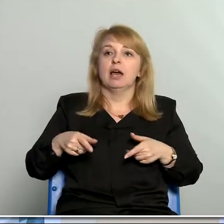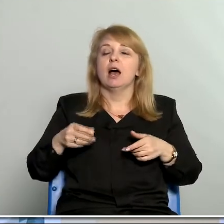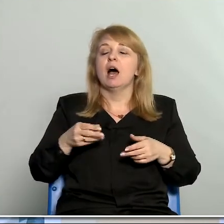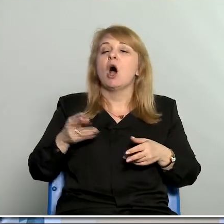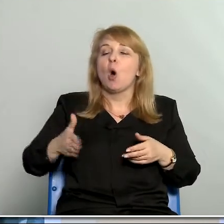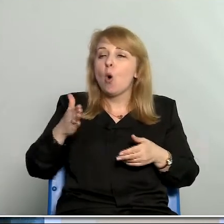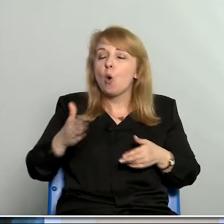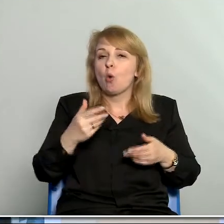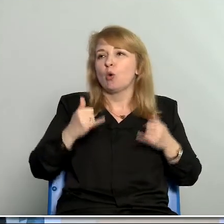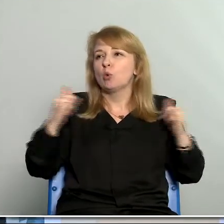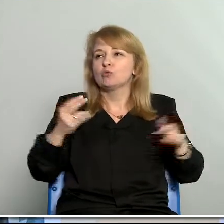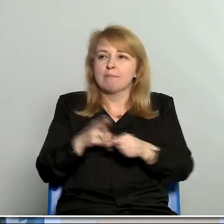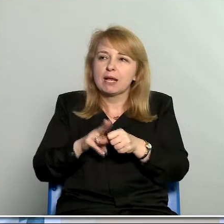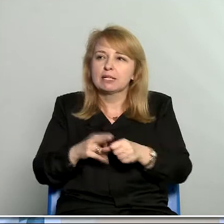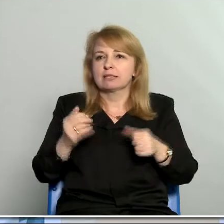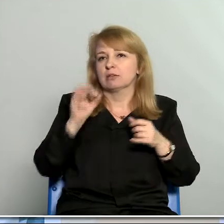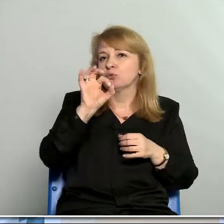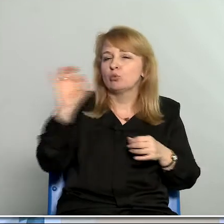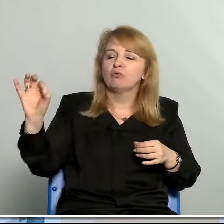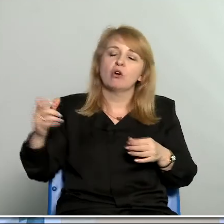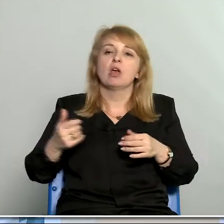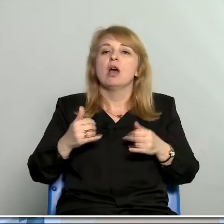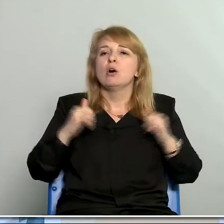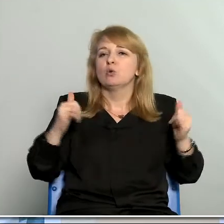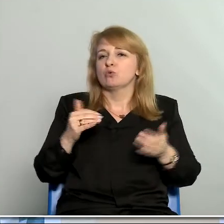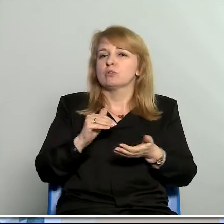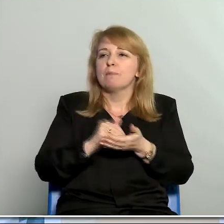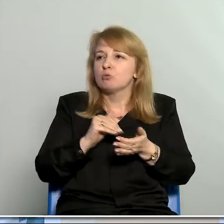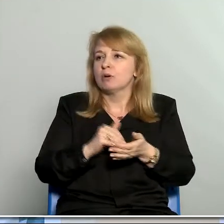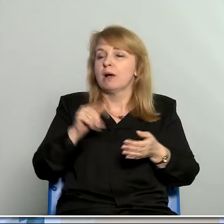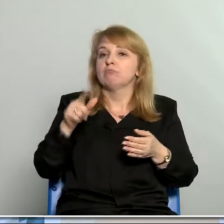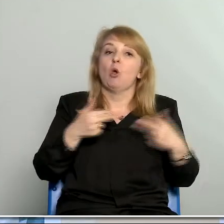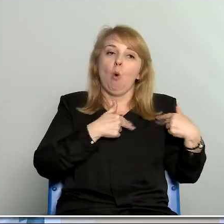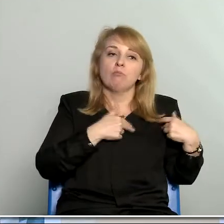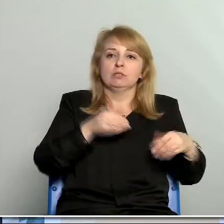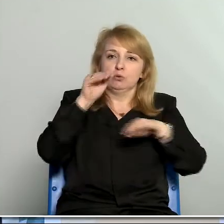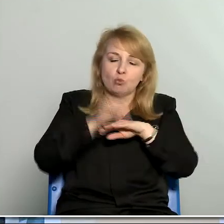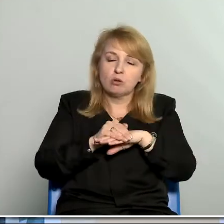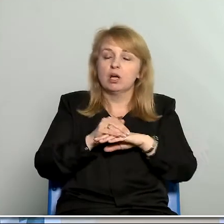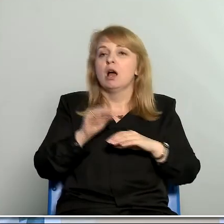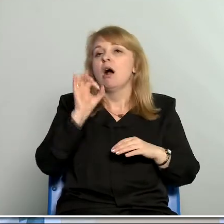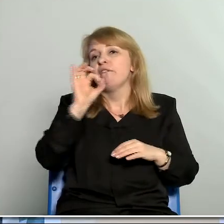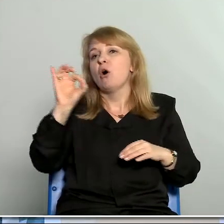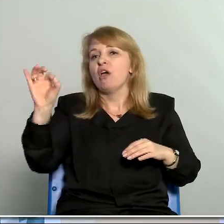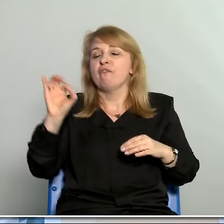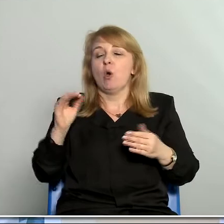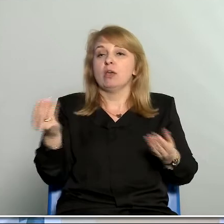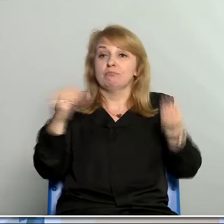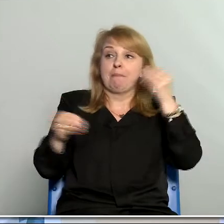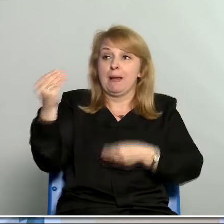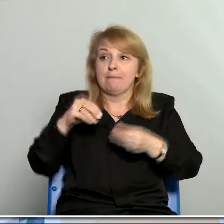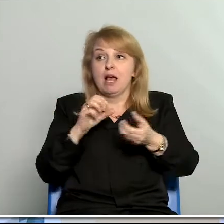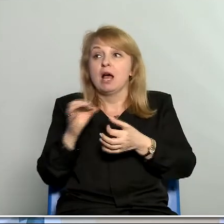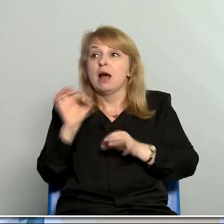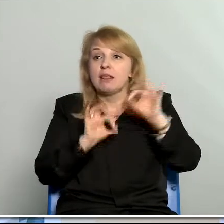zaplecza, nad którym też trwały dyskusje gorące, ale ostatecznie Komisja zgodziła się, że zaplecza do modernizacji taboru także będziemy